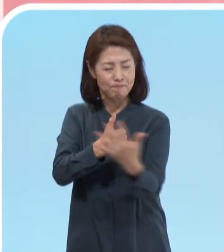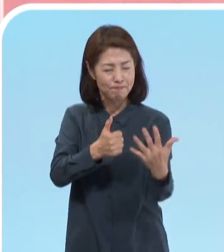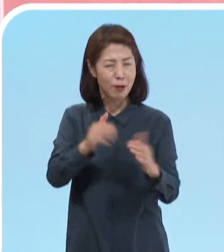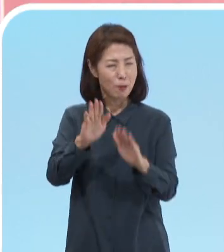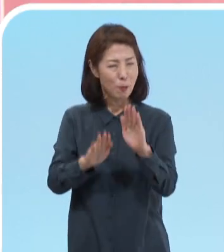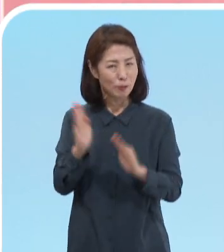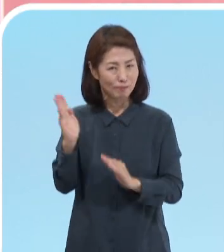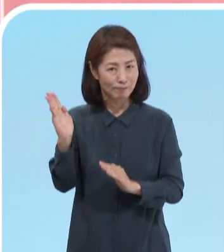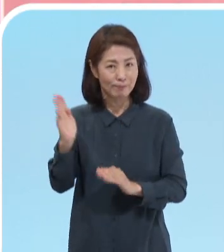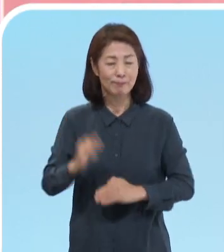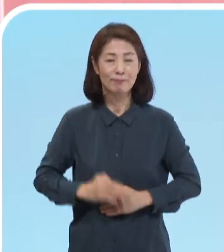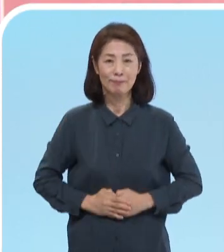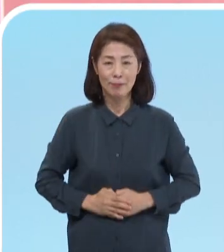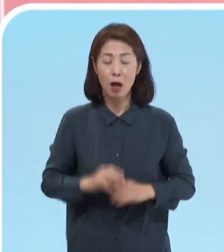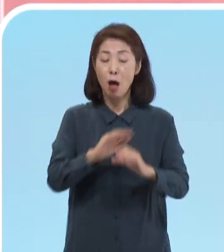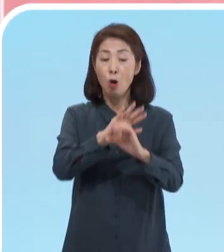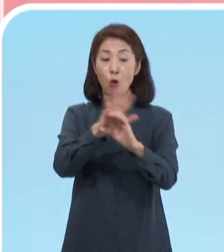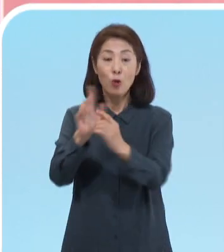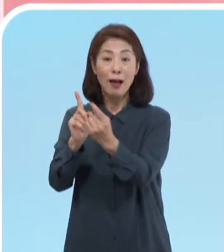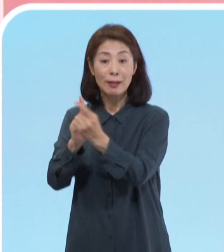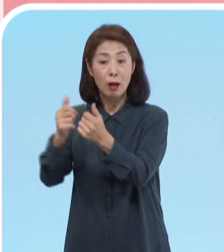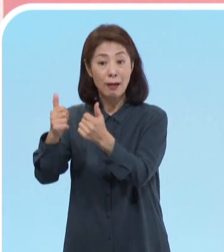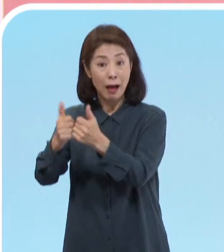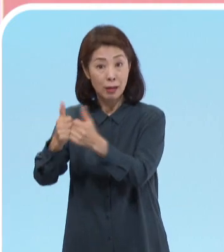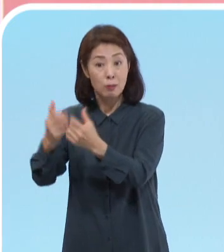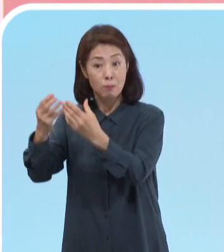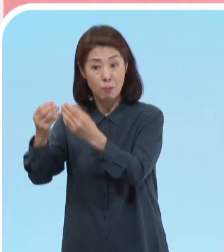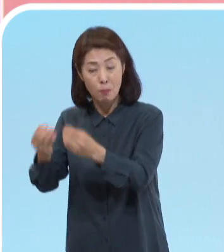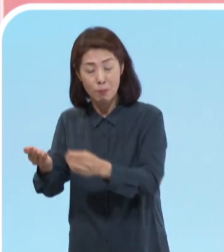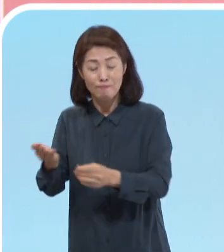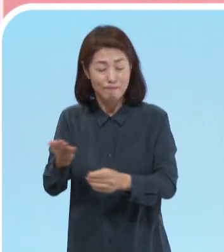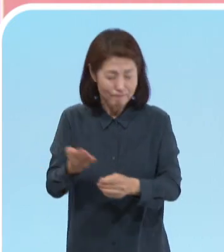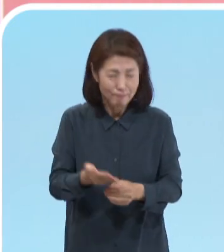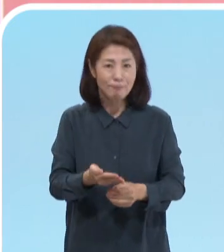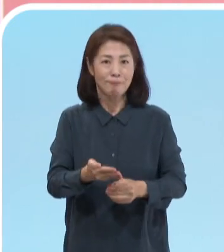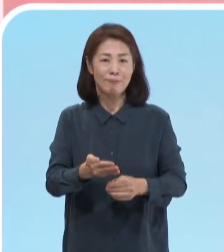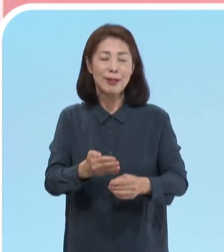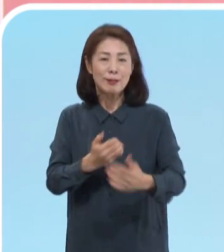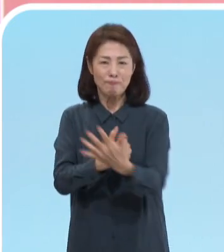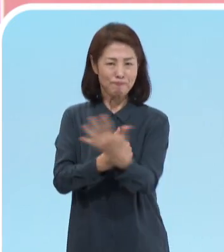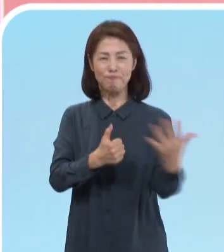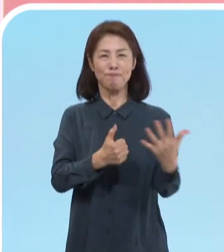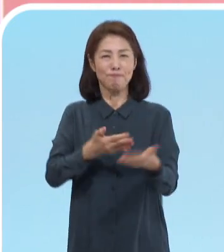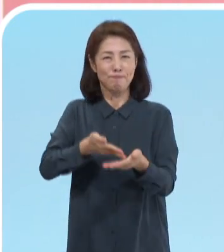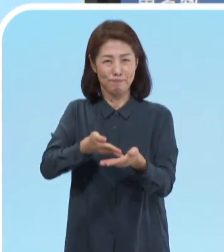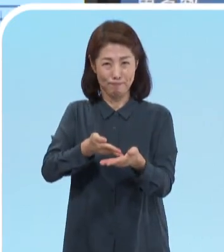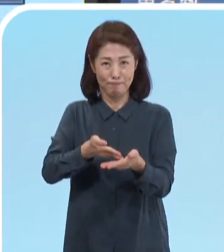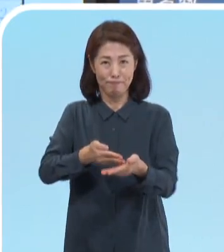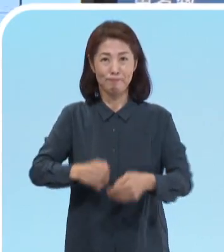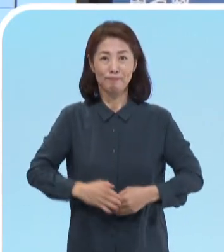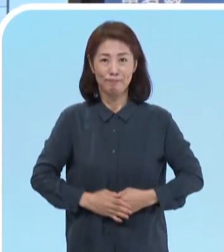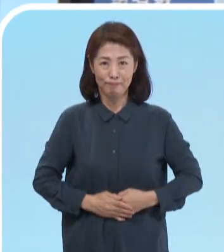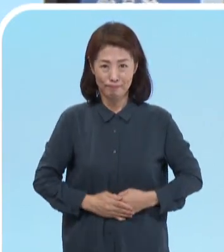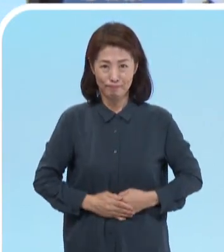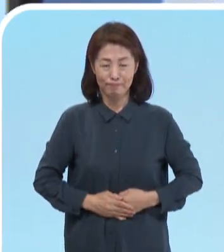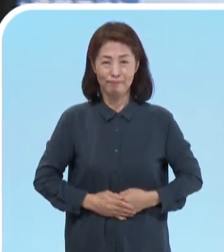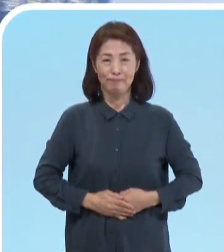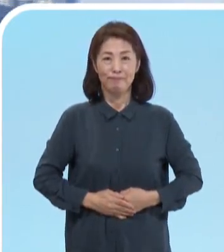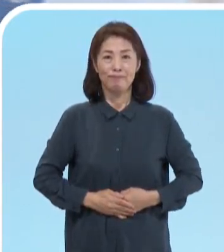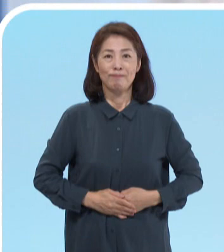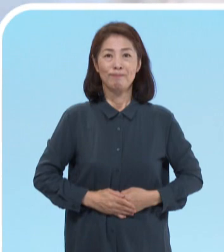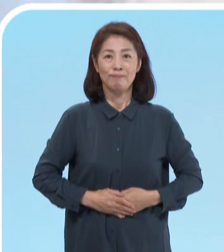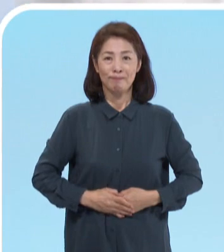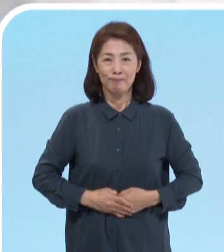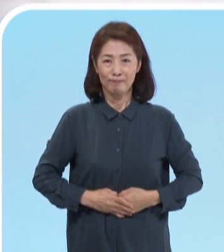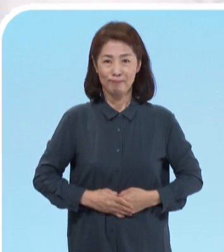。新型コロナの対策本部会議を実施した後はこのような記者会見を開いて会議の内容